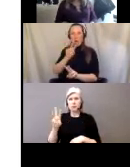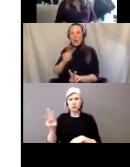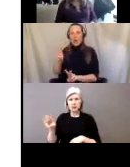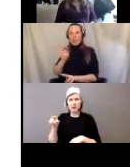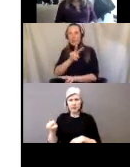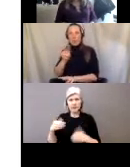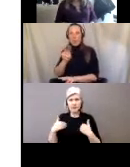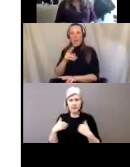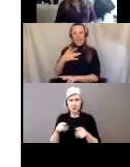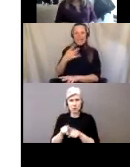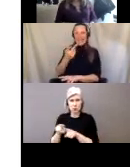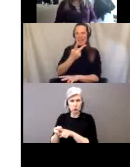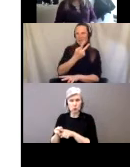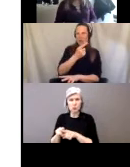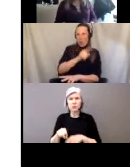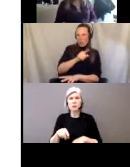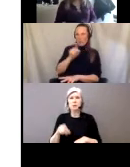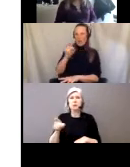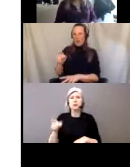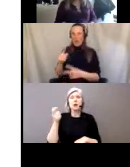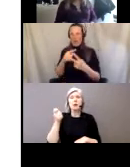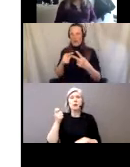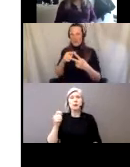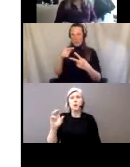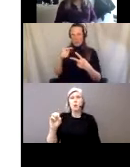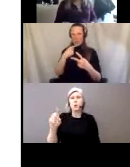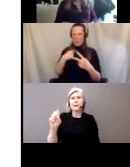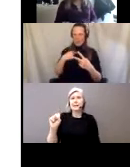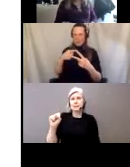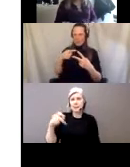Je crois que les deux facteurs que vous avez mentionnés